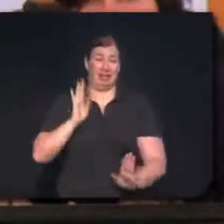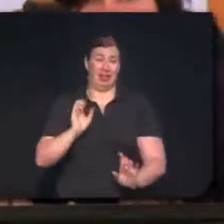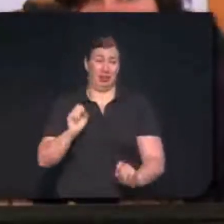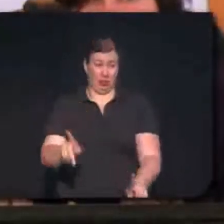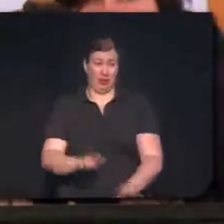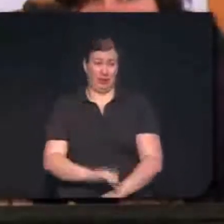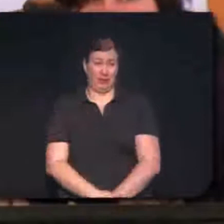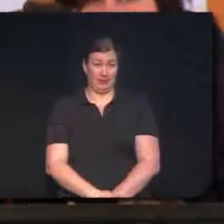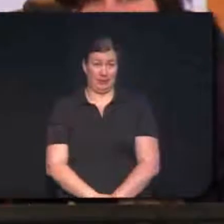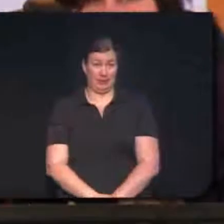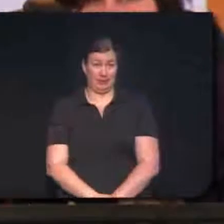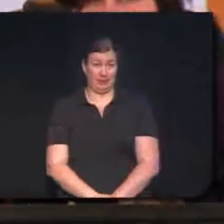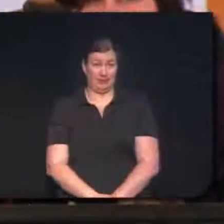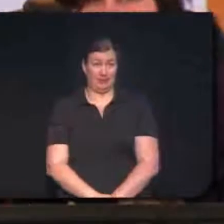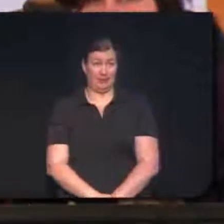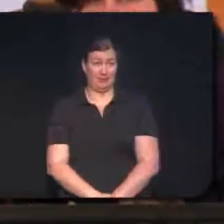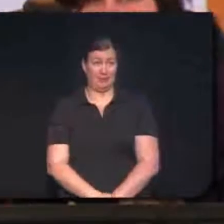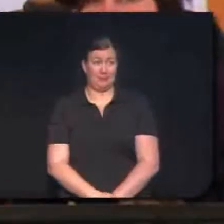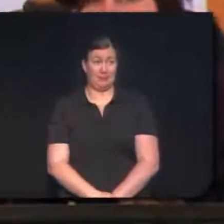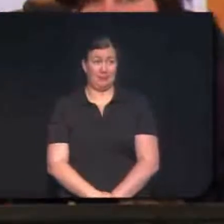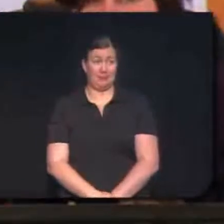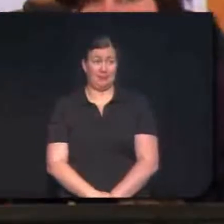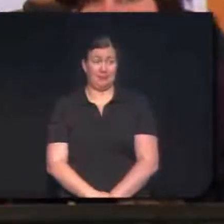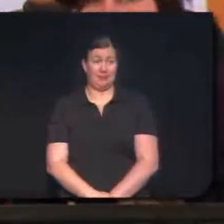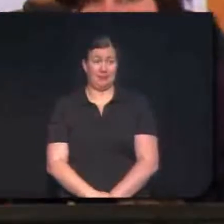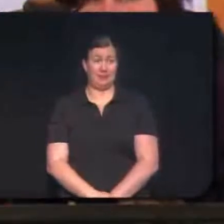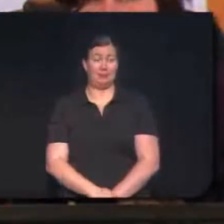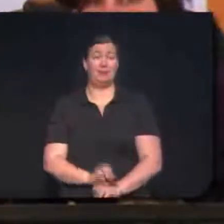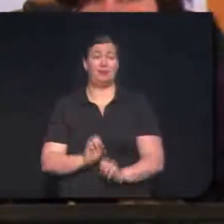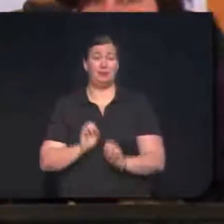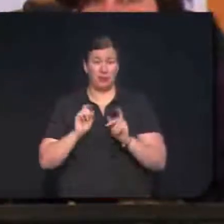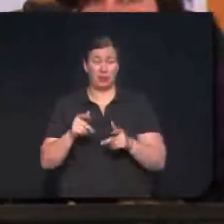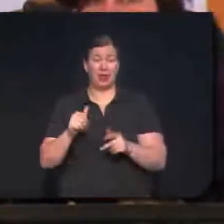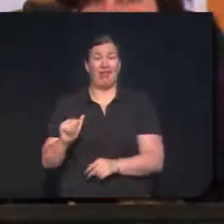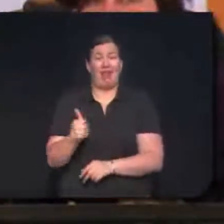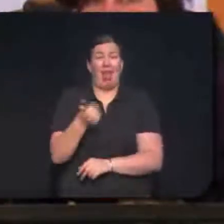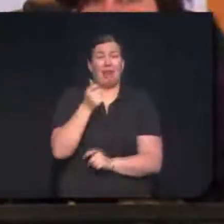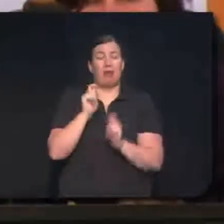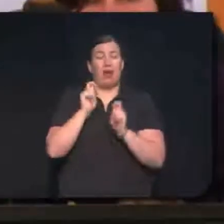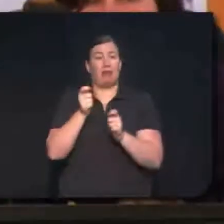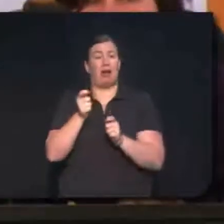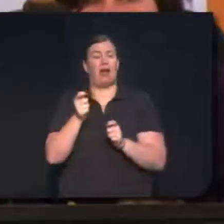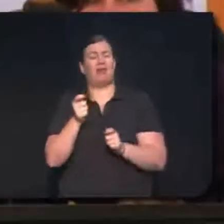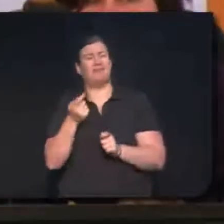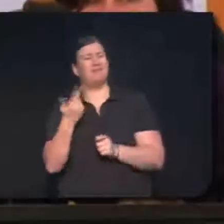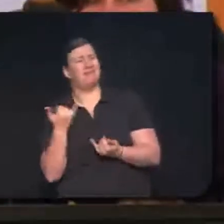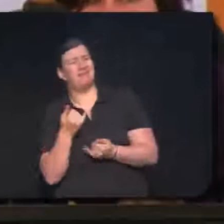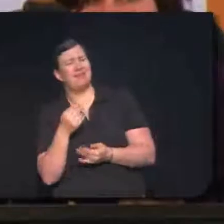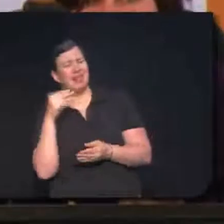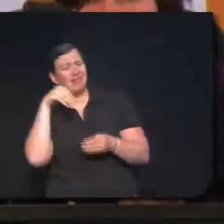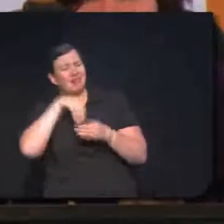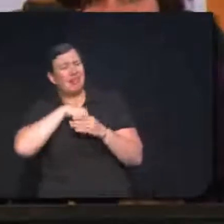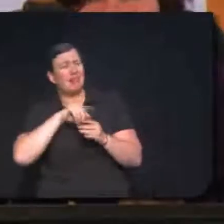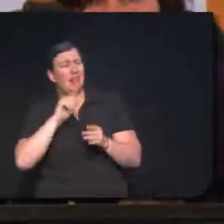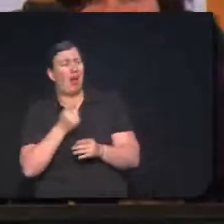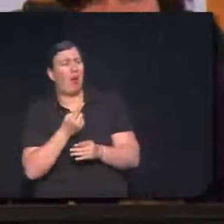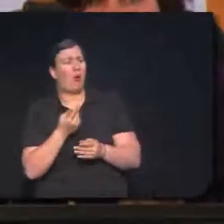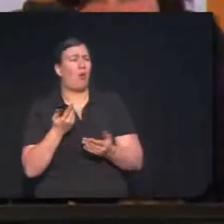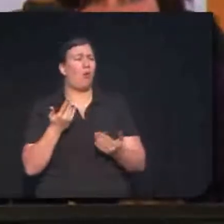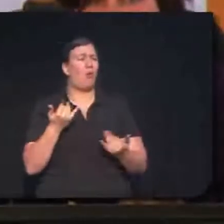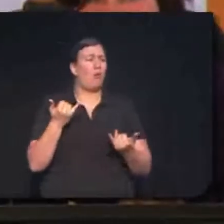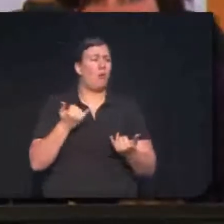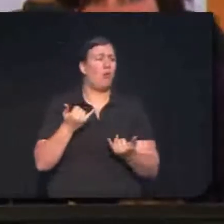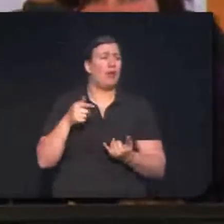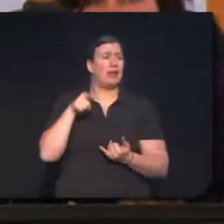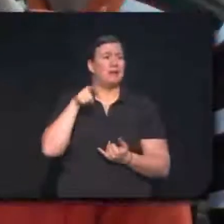und los eine Frage an den ersten Antrag sieht er dann vor weil da heißen hat ja für geheime